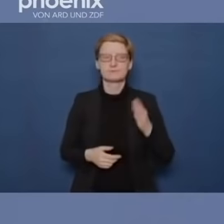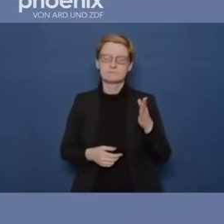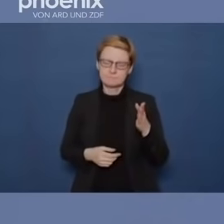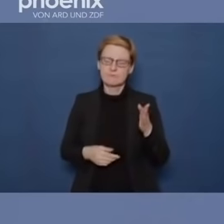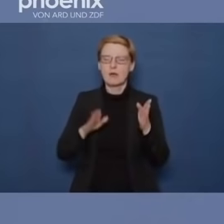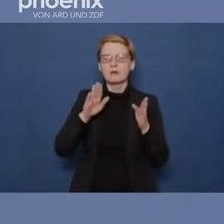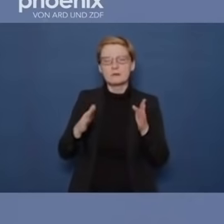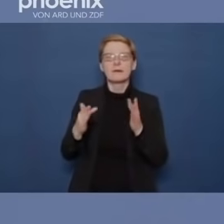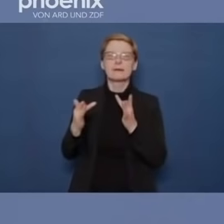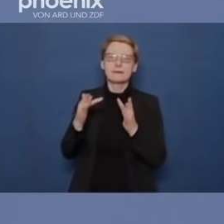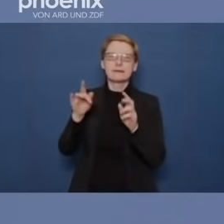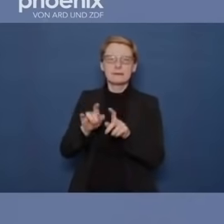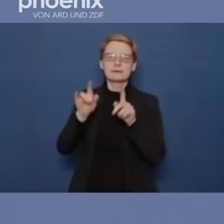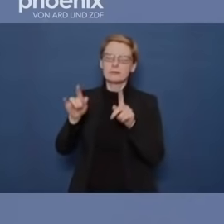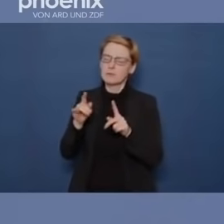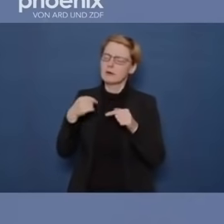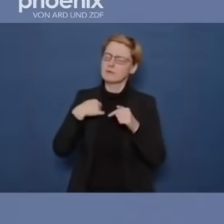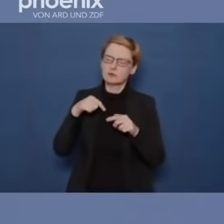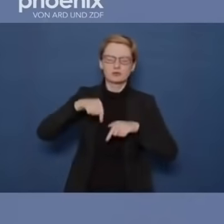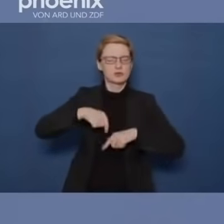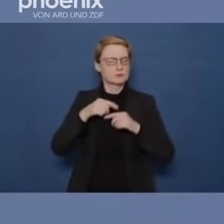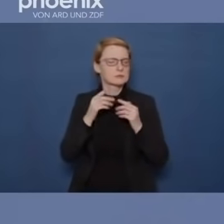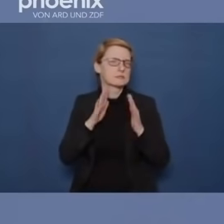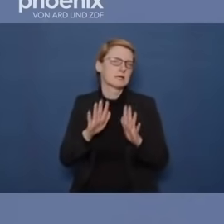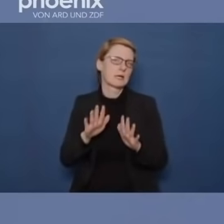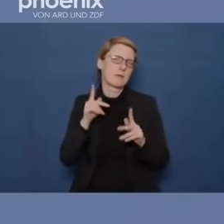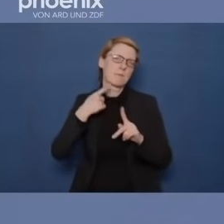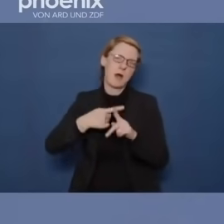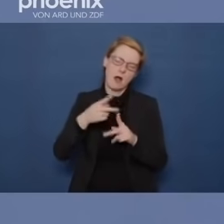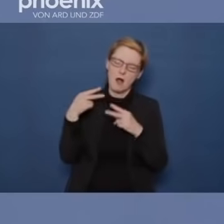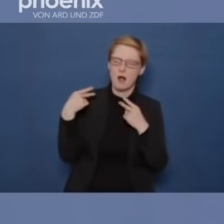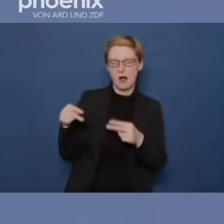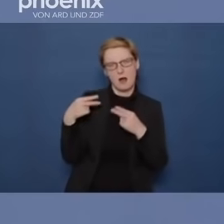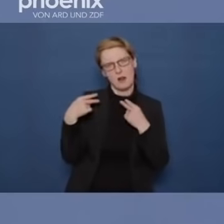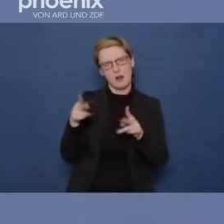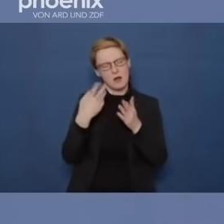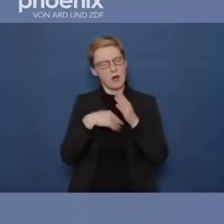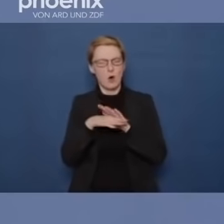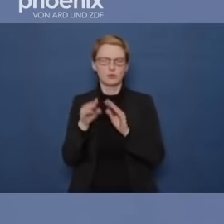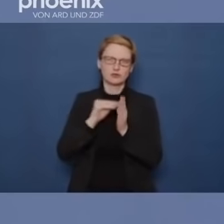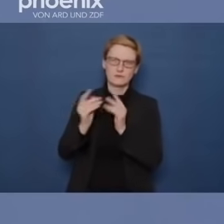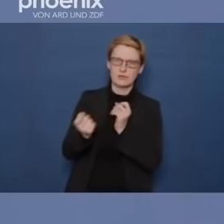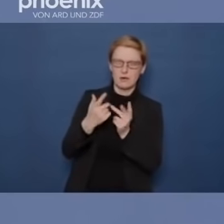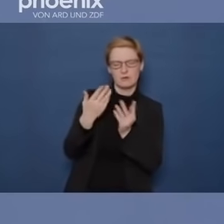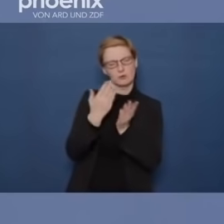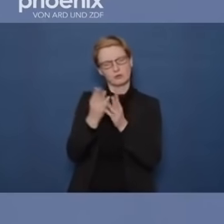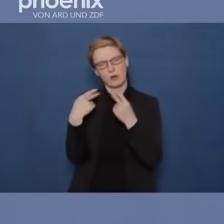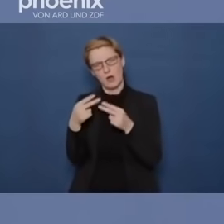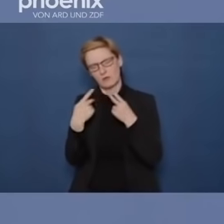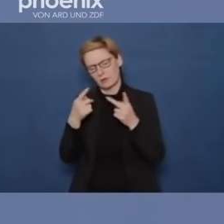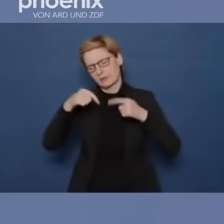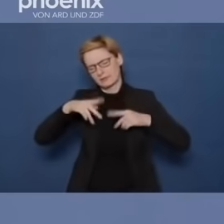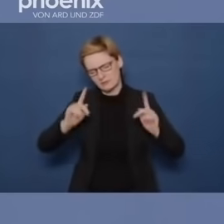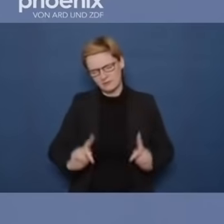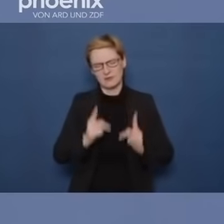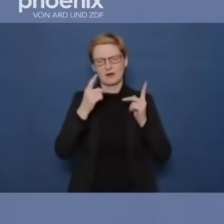Dutzend Mal und auch ansonsten schriftlich und in Interviews reagiert. Deswegen glaube ich, müssen wir das jetzt nicht nochmal tun. Es gibt dieses Mal